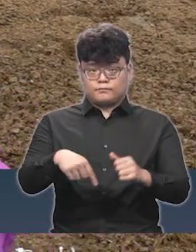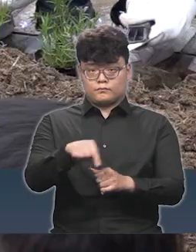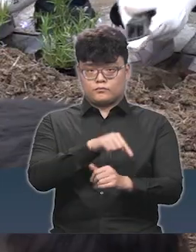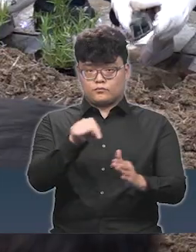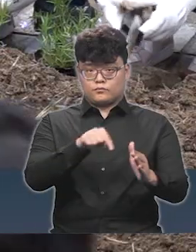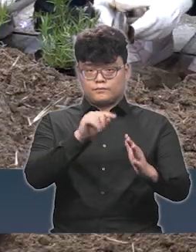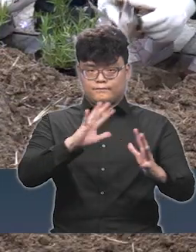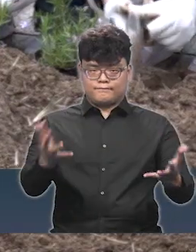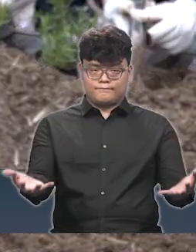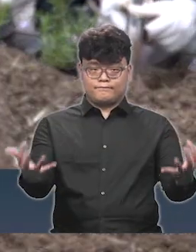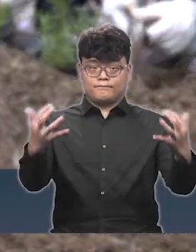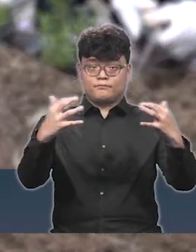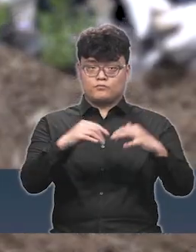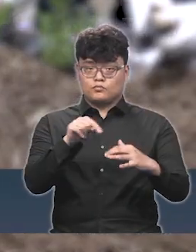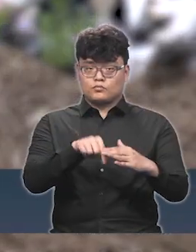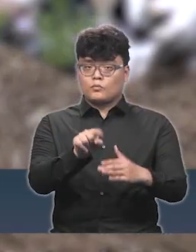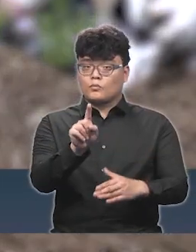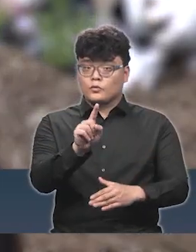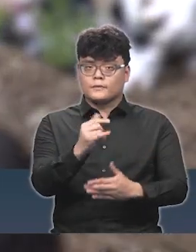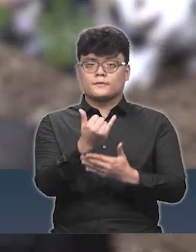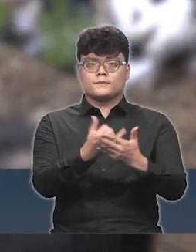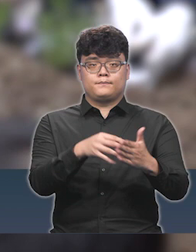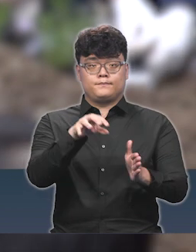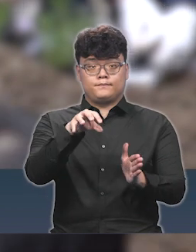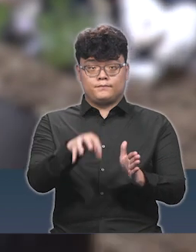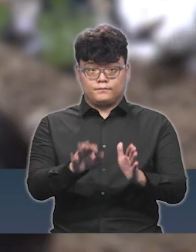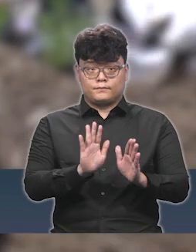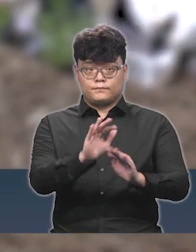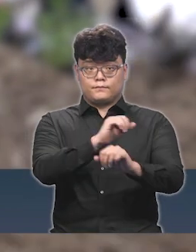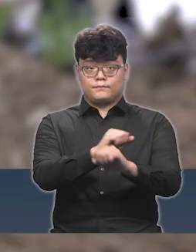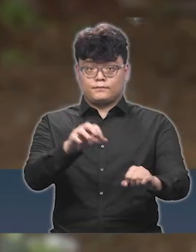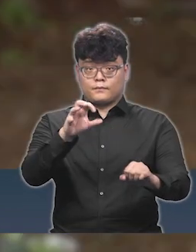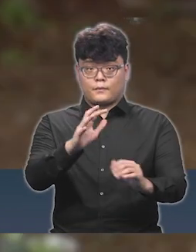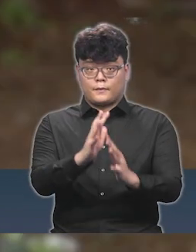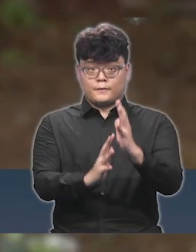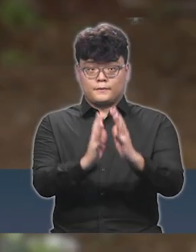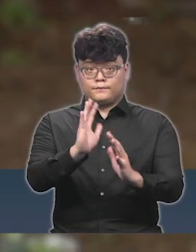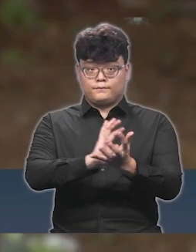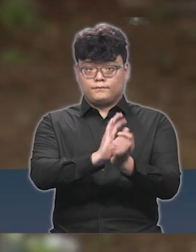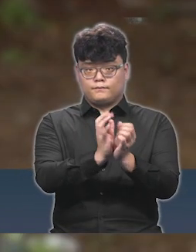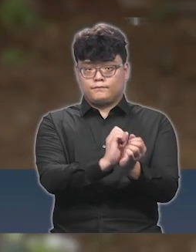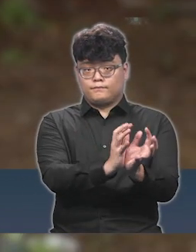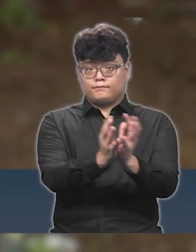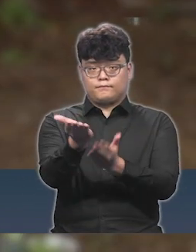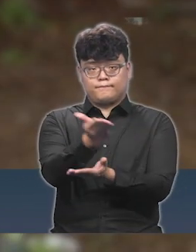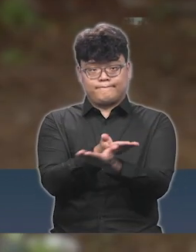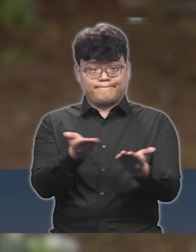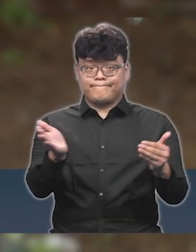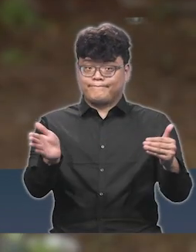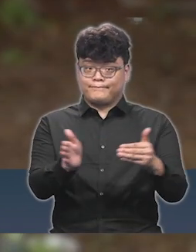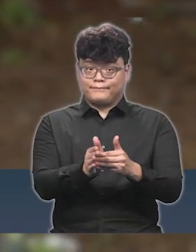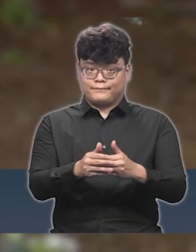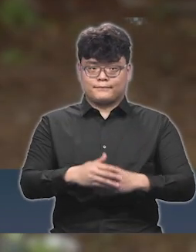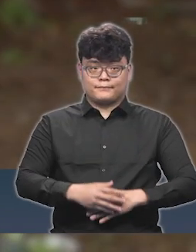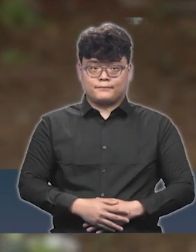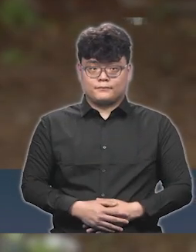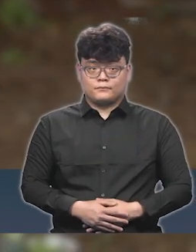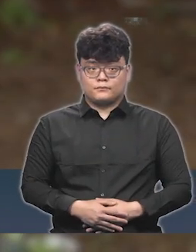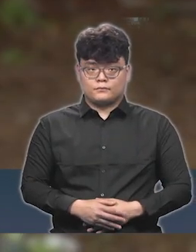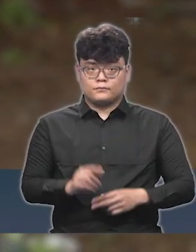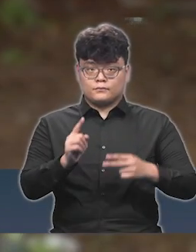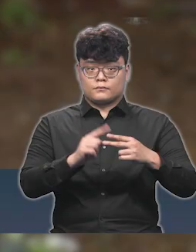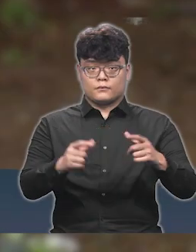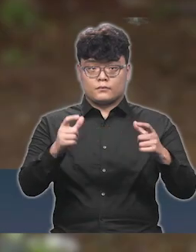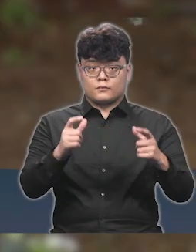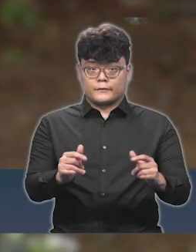동대문구 정원사 등 다양한 구민들이 참석한 가운데 청양역 앞 광장에 조성된 정원의 꽃을 식재하는